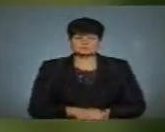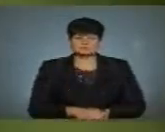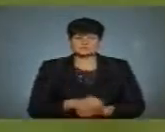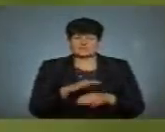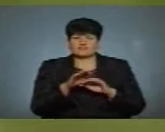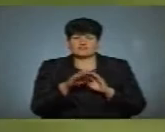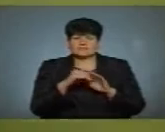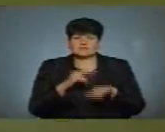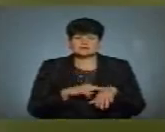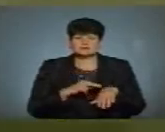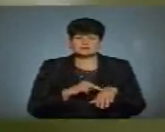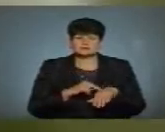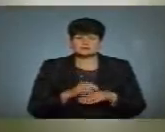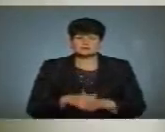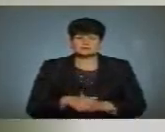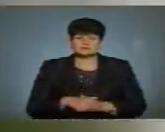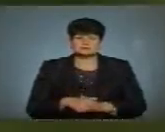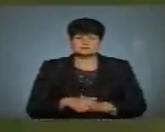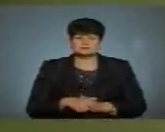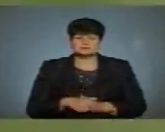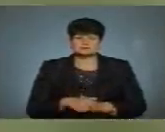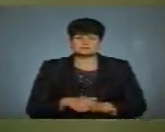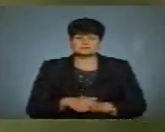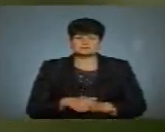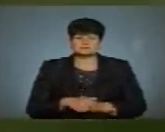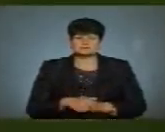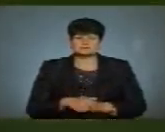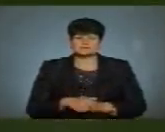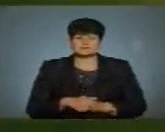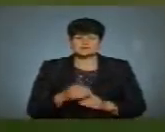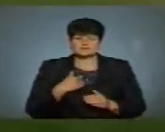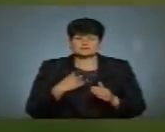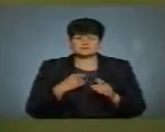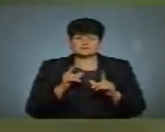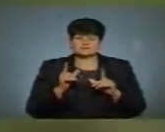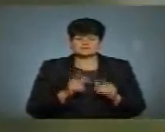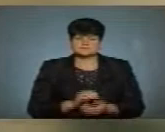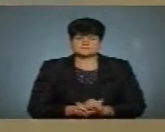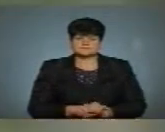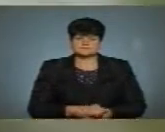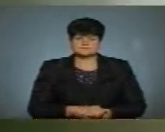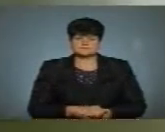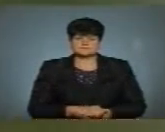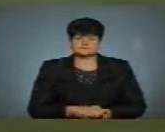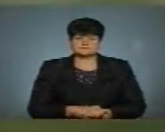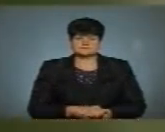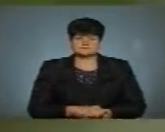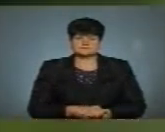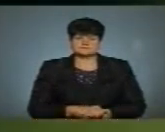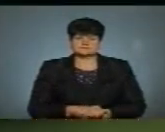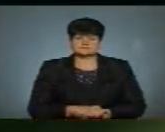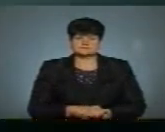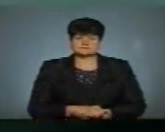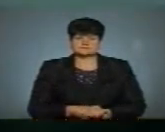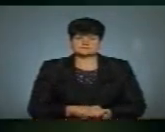що висвітає. Дайте від'їду, стану підпитати. Я зараз там застрягну. Застрягну там.